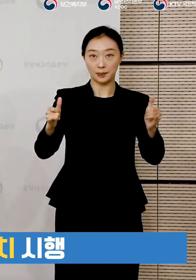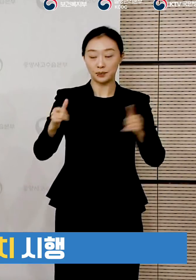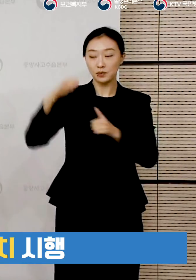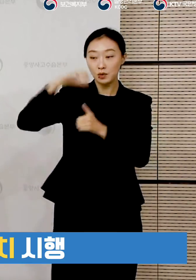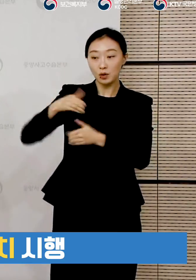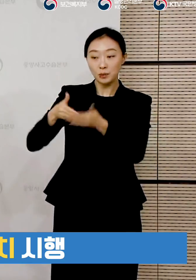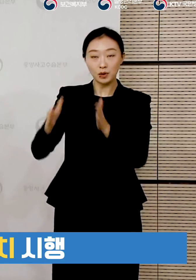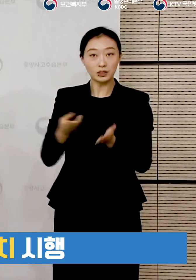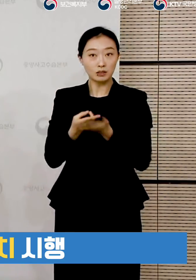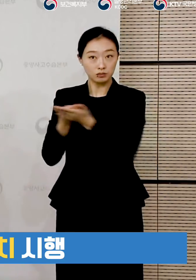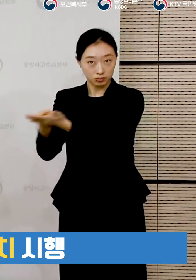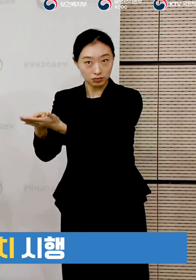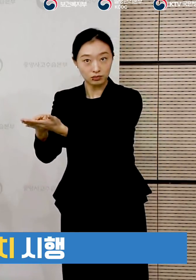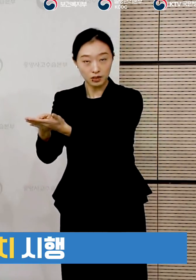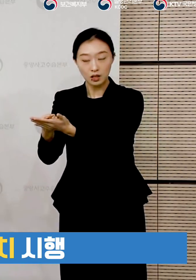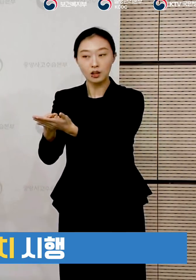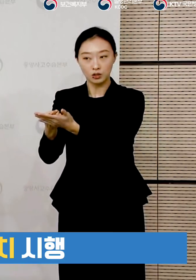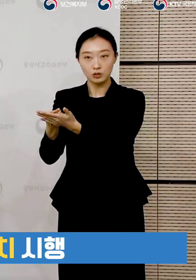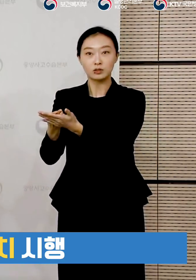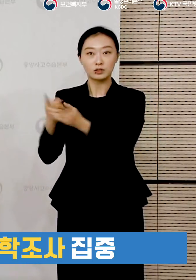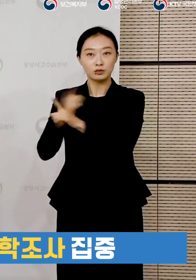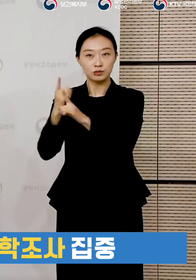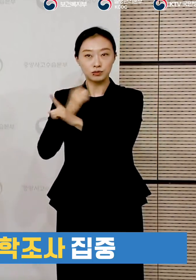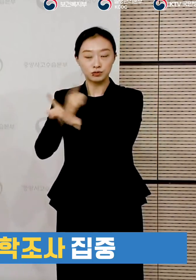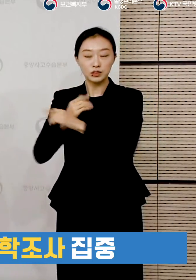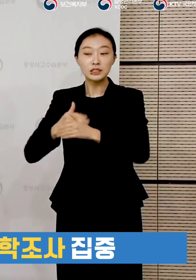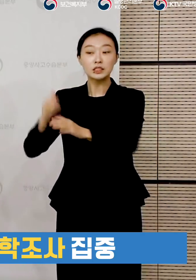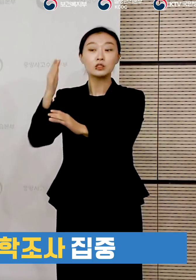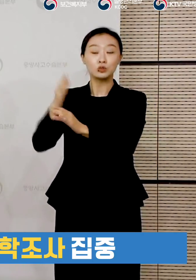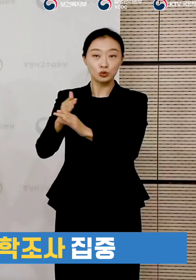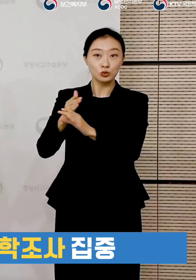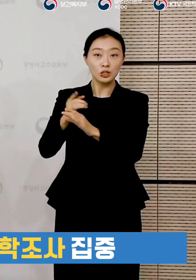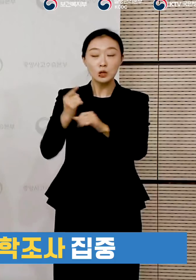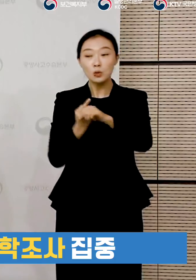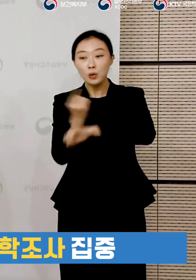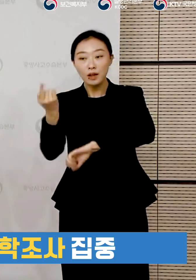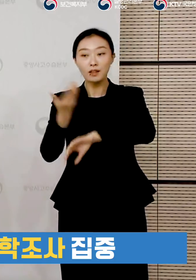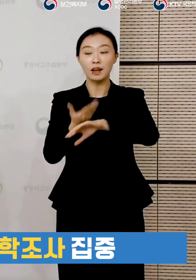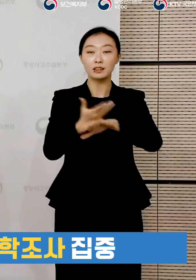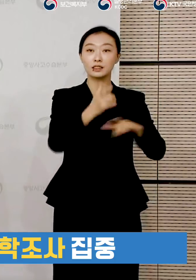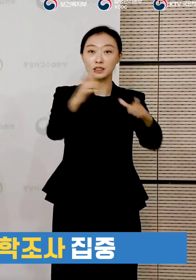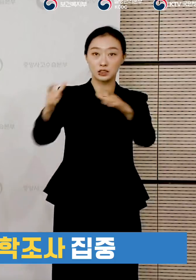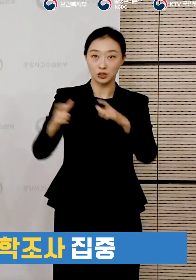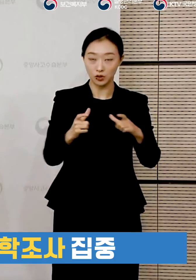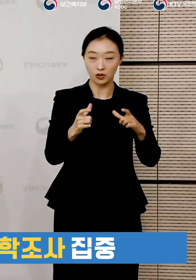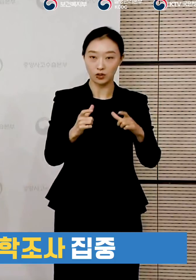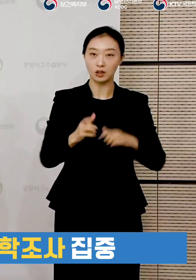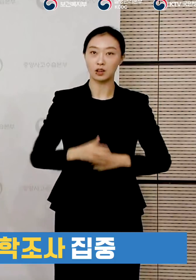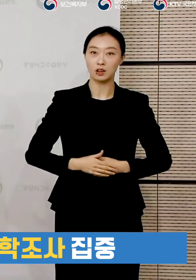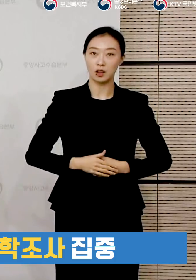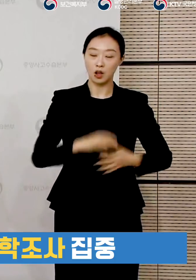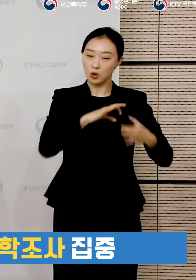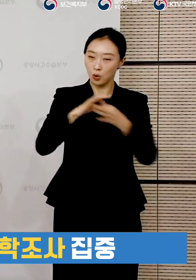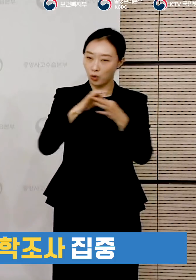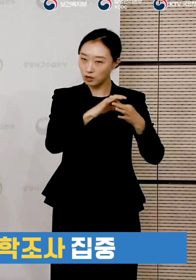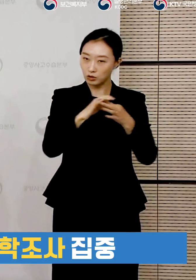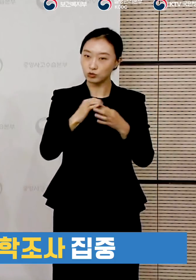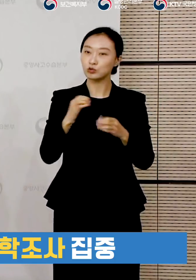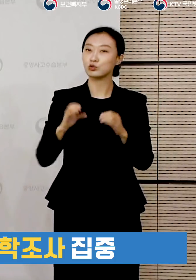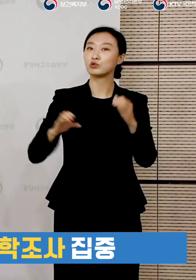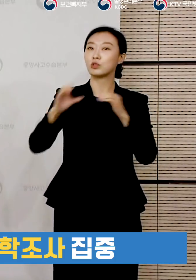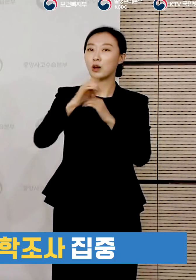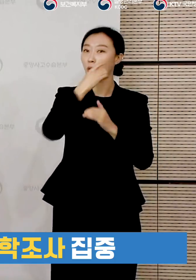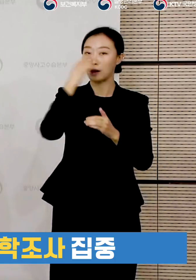등 사후 조치가 이루어지고 있으며 이들 이외 지역에서 역학적 연관성에 대한 추가 확인이 필요한